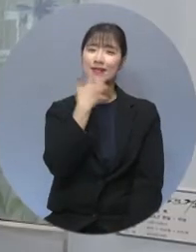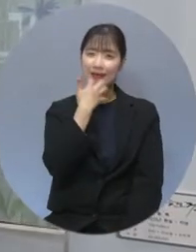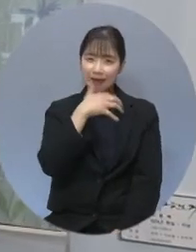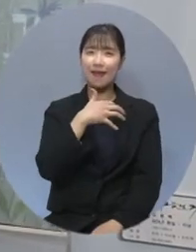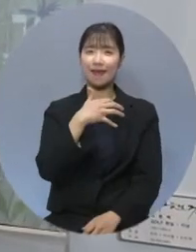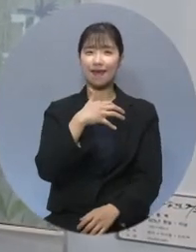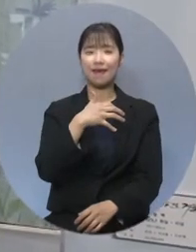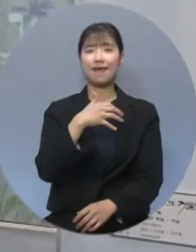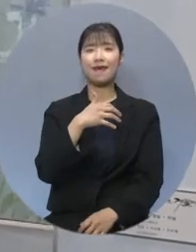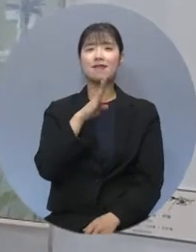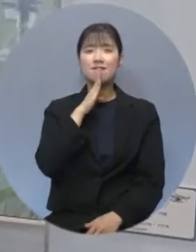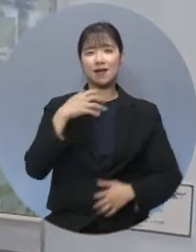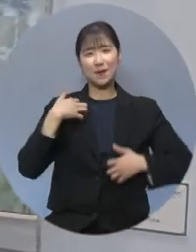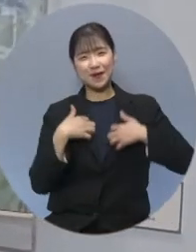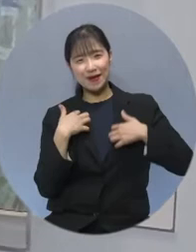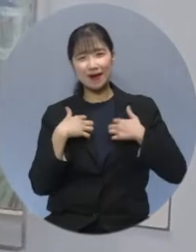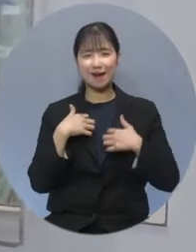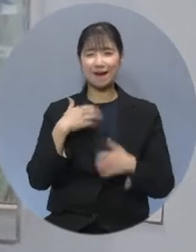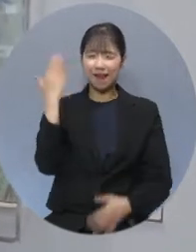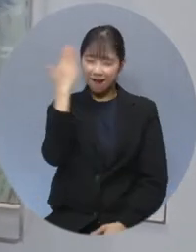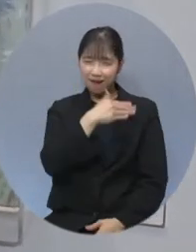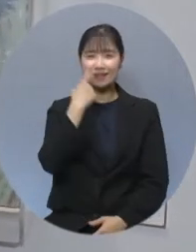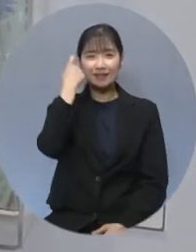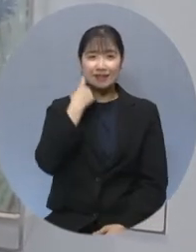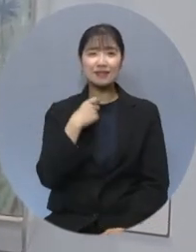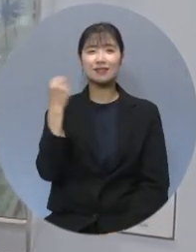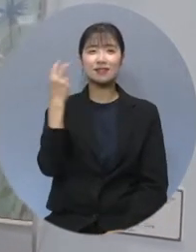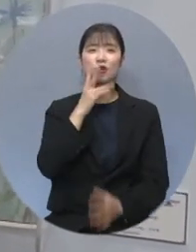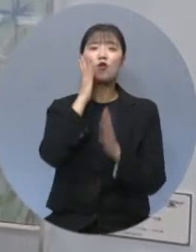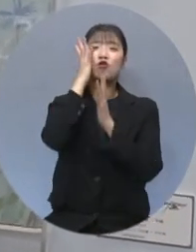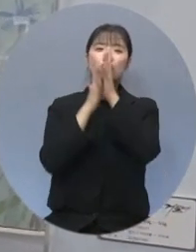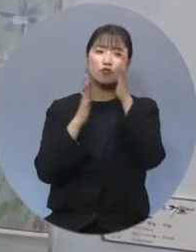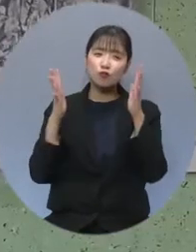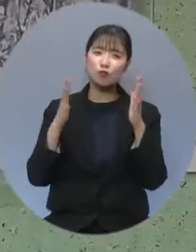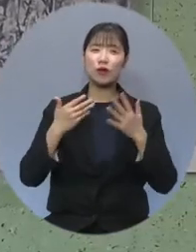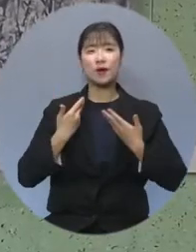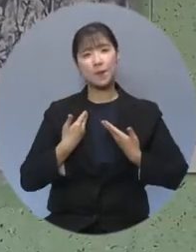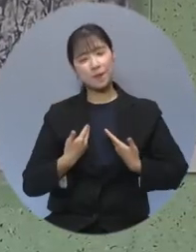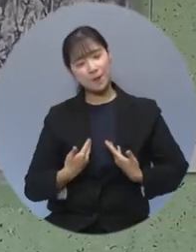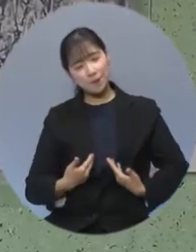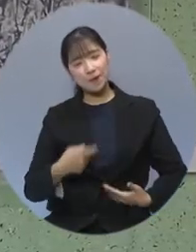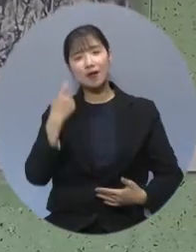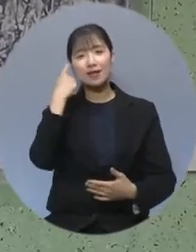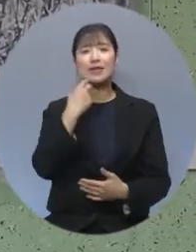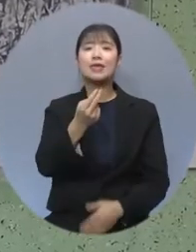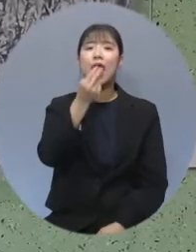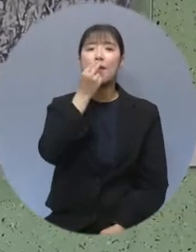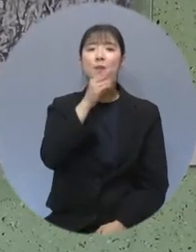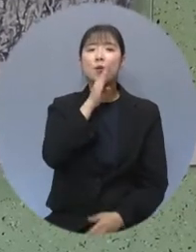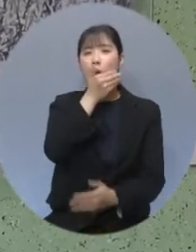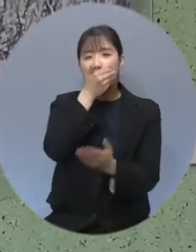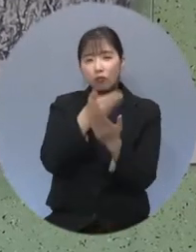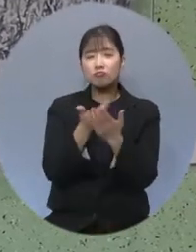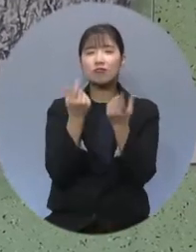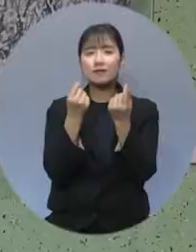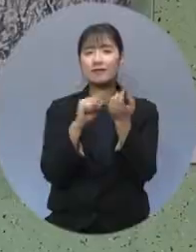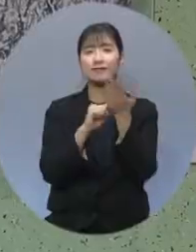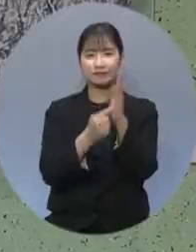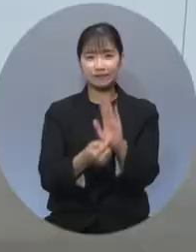어우러져 명쾌함과 상큼함을, 그리고 수풀의 잔잔한 이미지는 생명의 소중함을